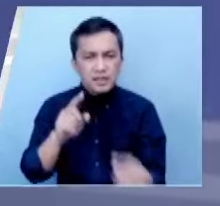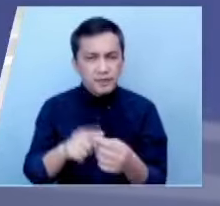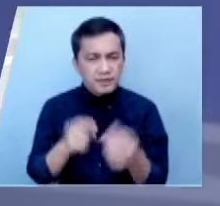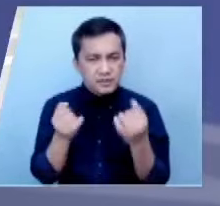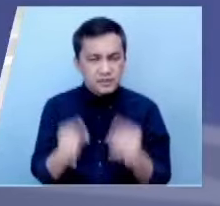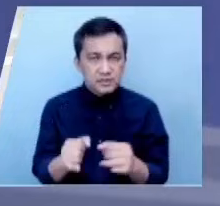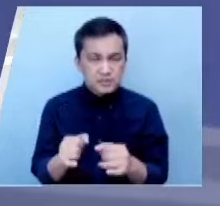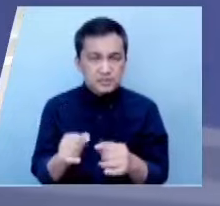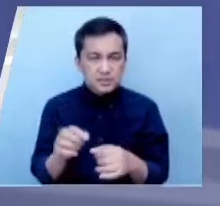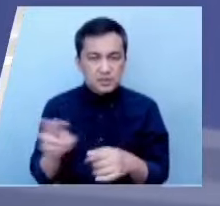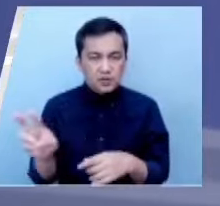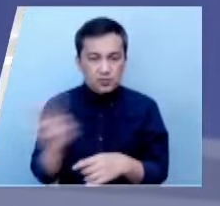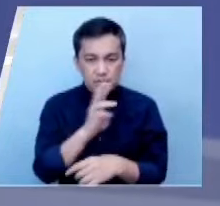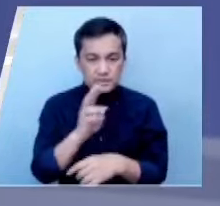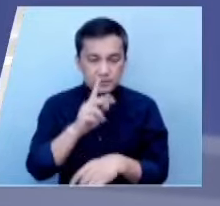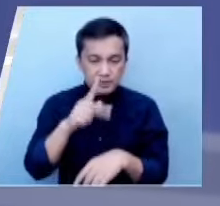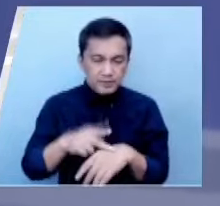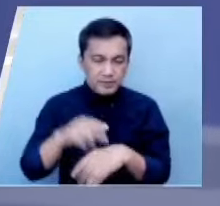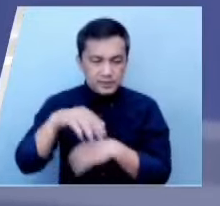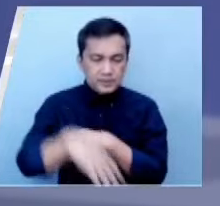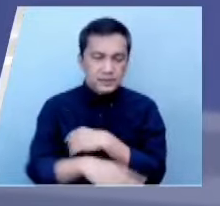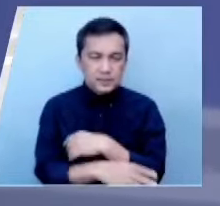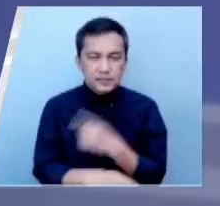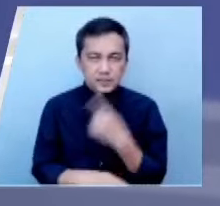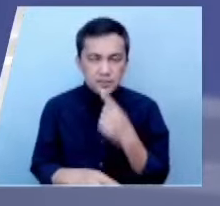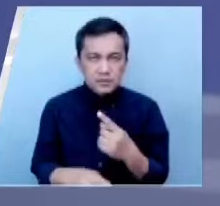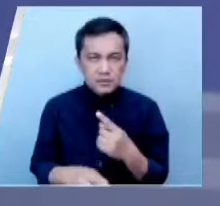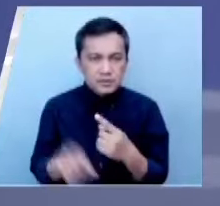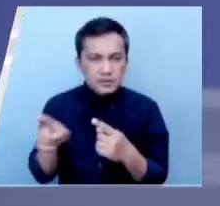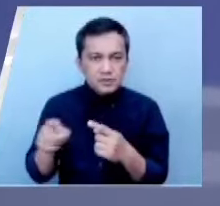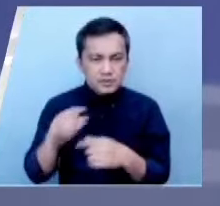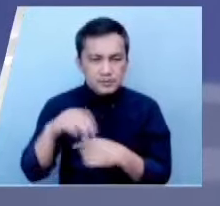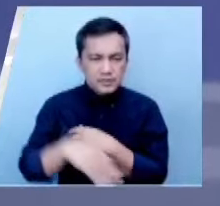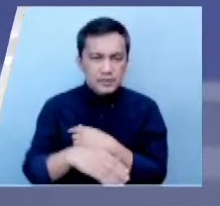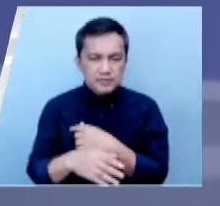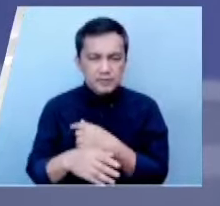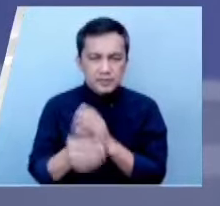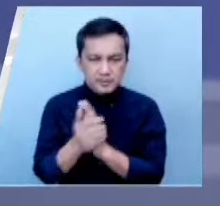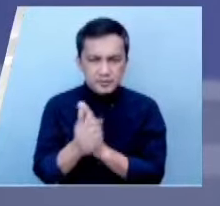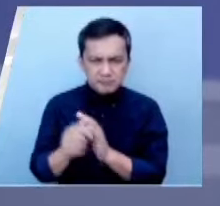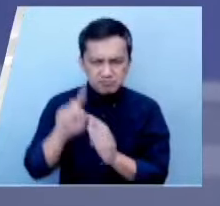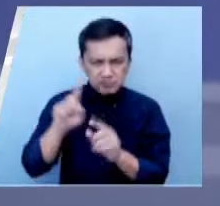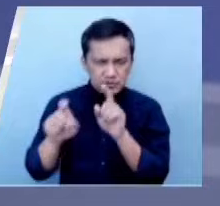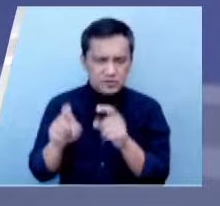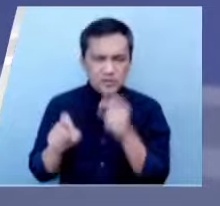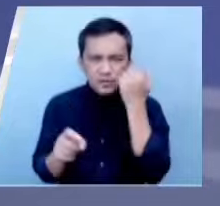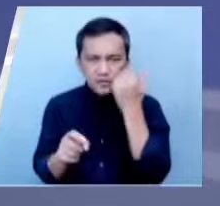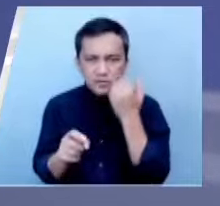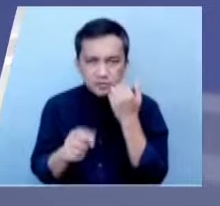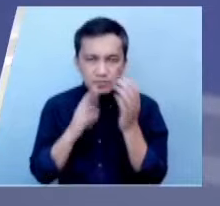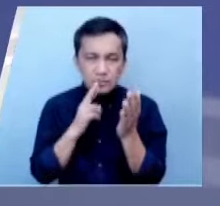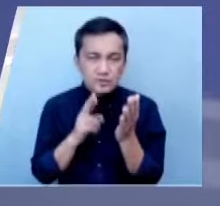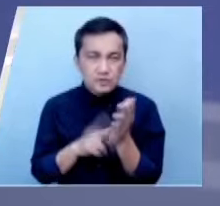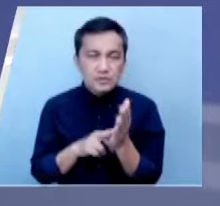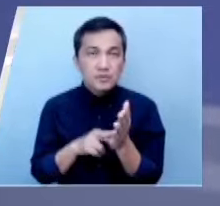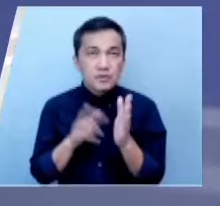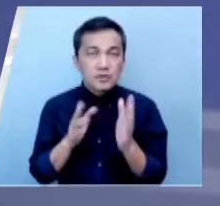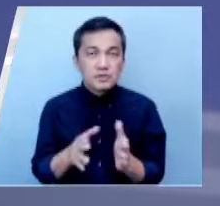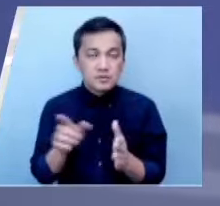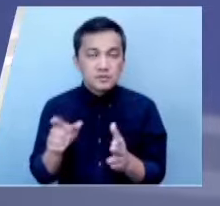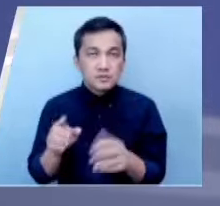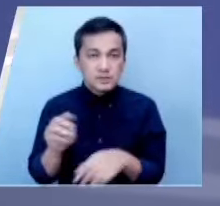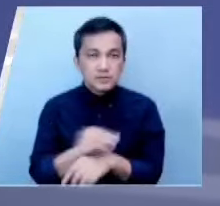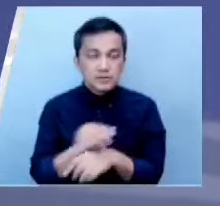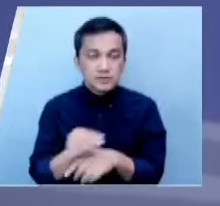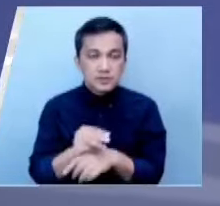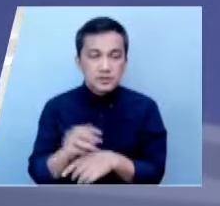Sea. Pero pinuna naman ang isang maritime expert ang tila kakulangan ng mga reporter sa mga misyon sa West